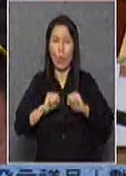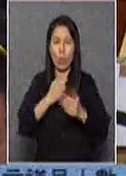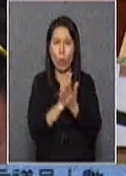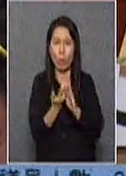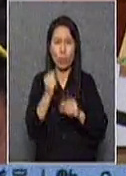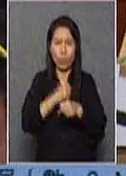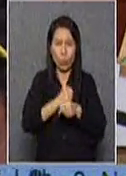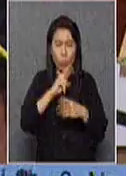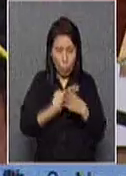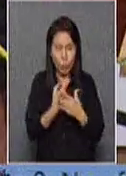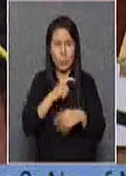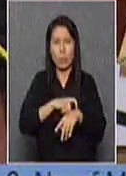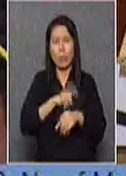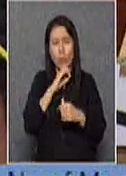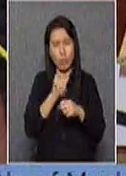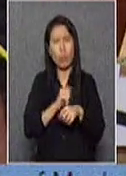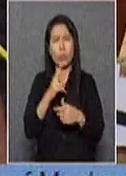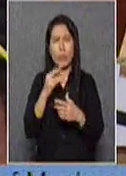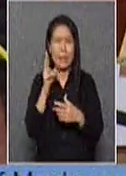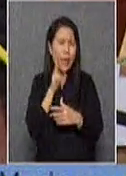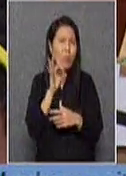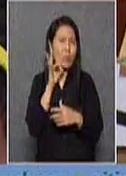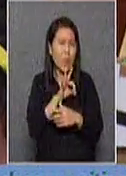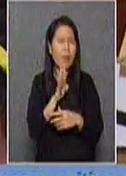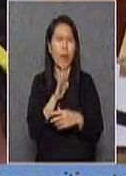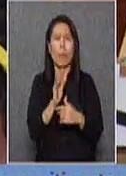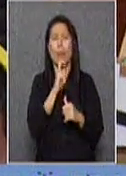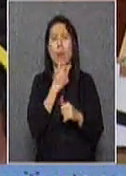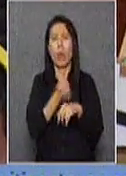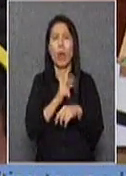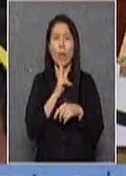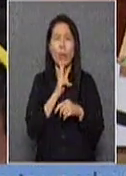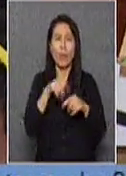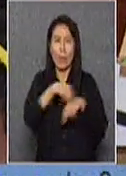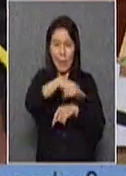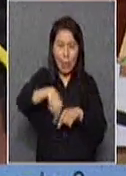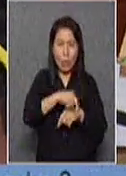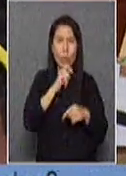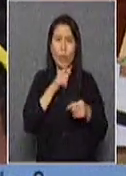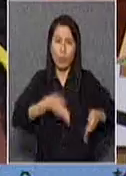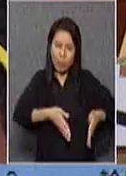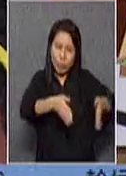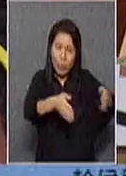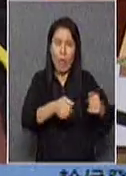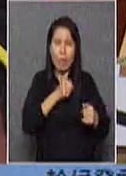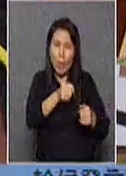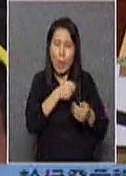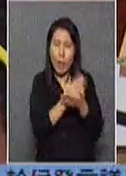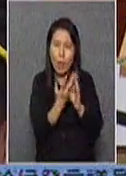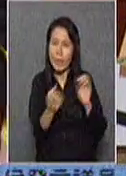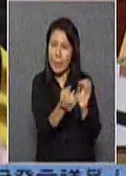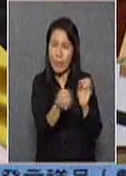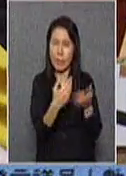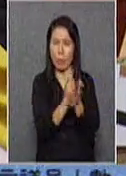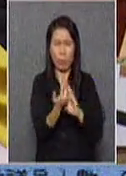的，有時起碼做足三四個禮拜，在地區上開街站、即是 做這個的研討會、等